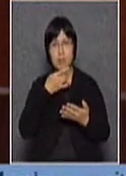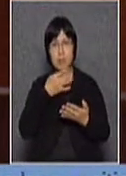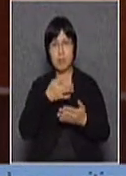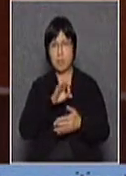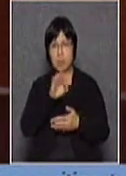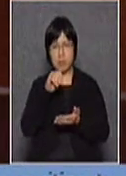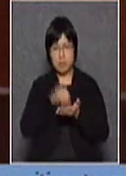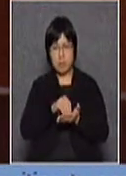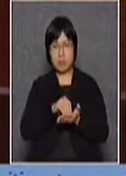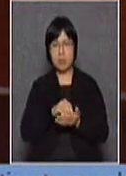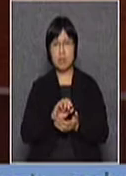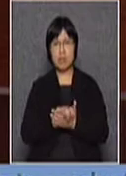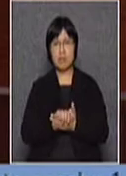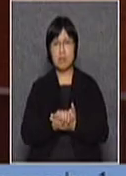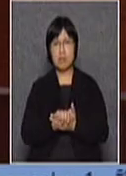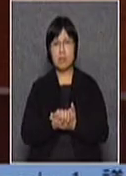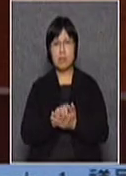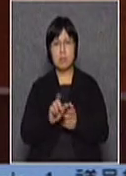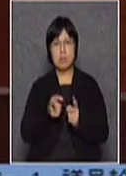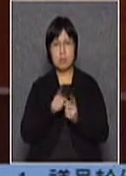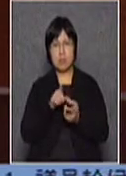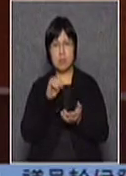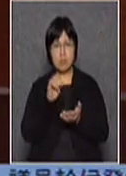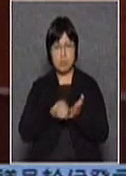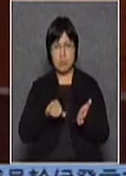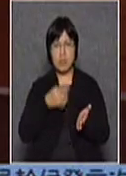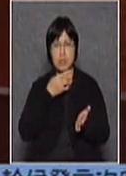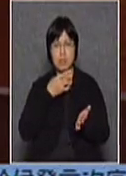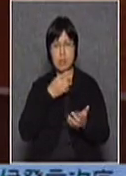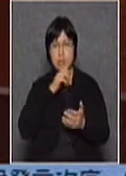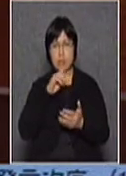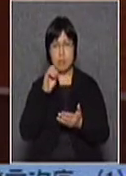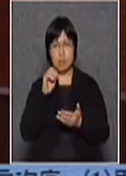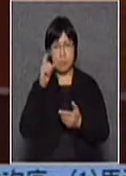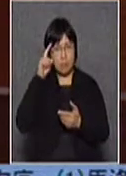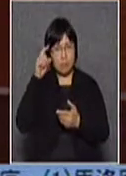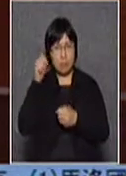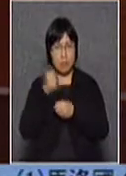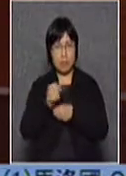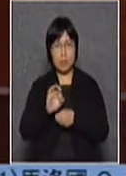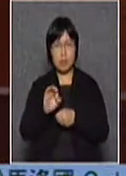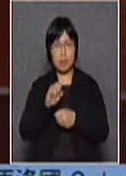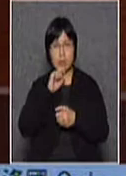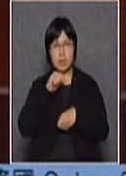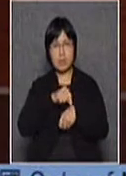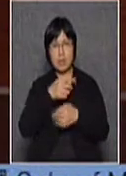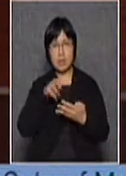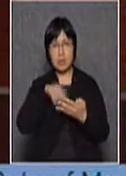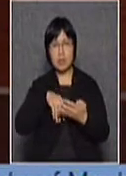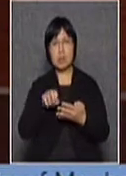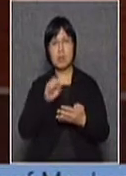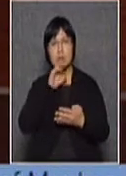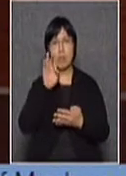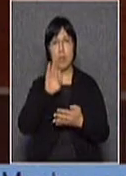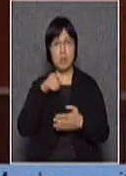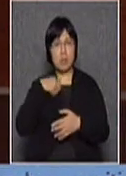案，就即是未決定、未博取。但如果你沒有想過做，就不用說沒有時間表的，你是想